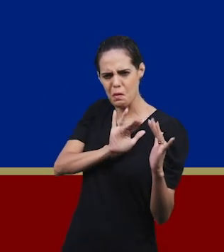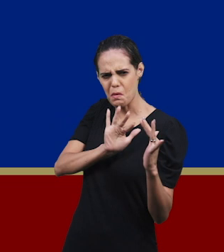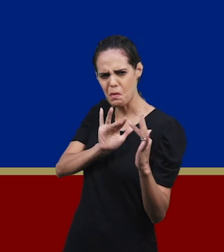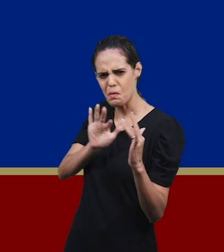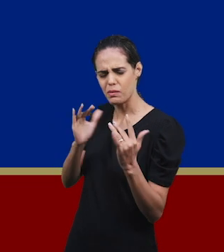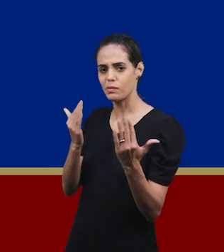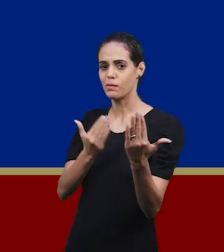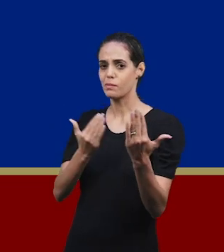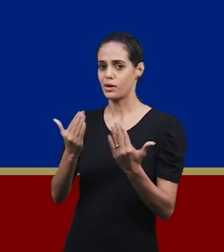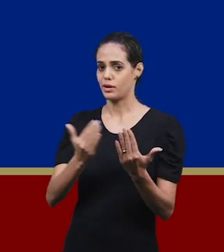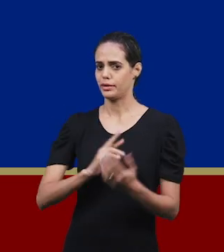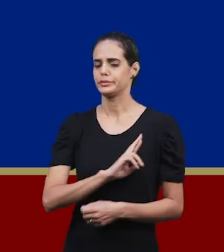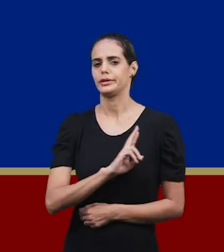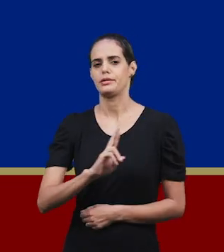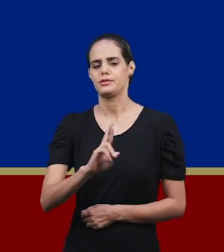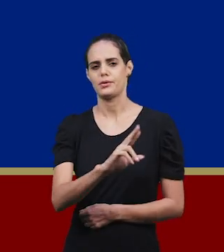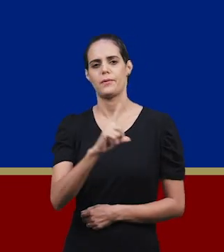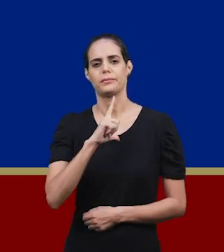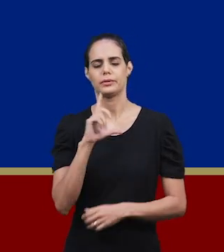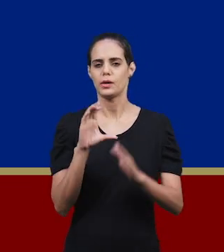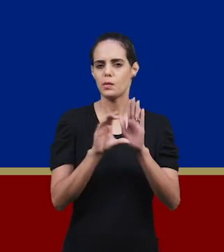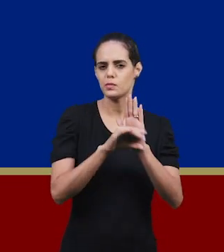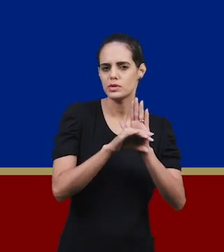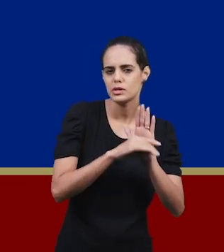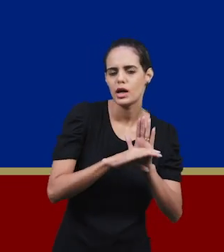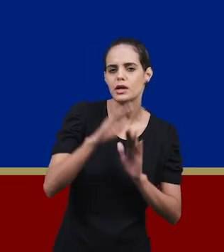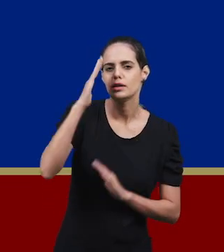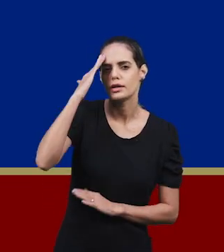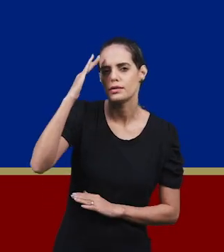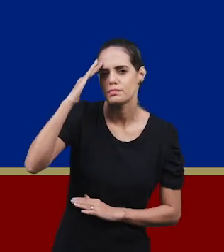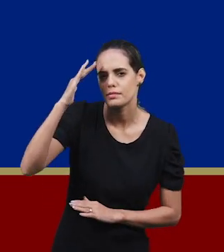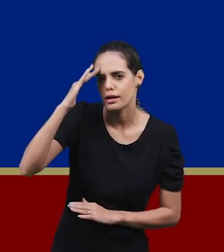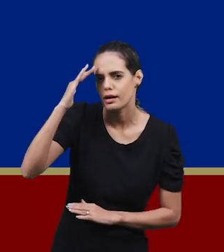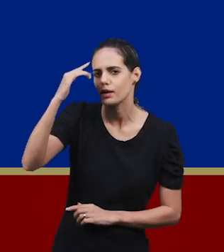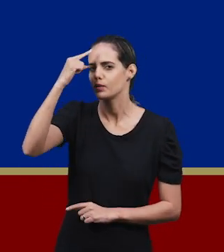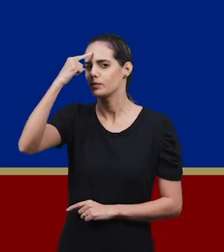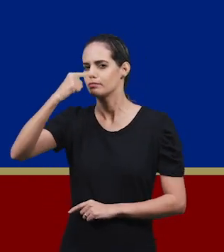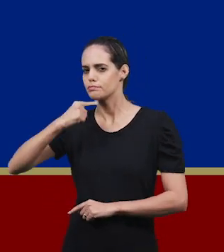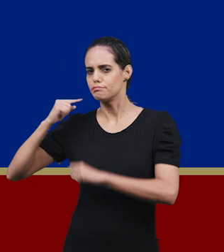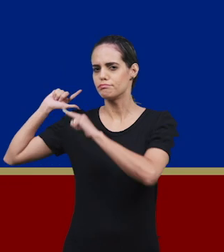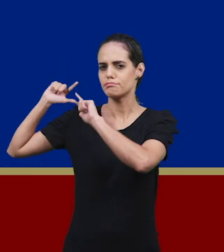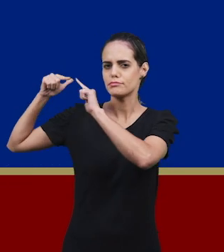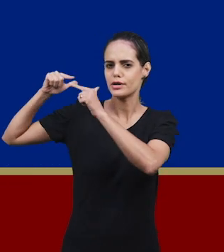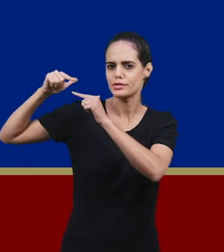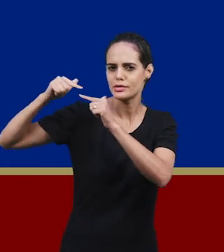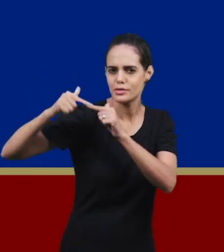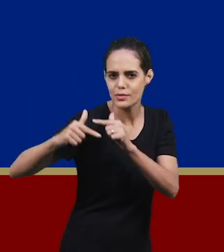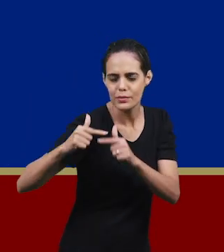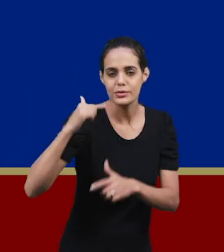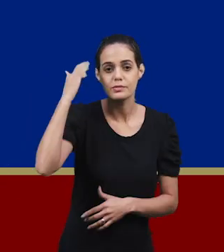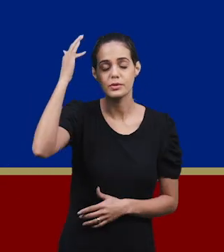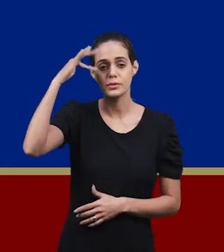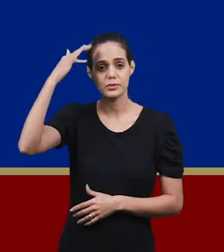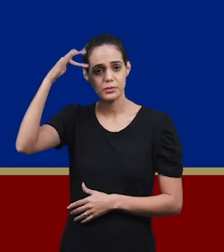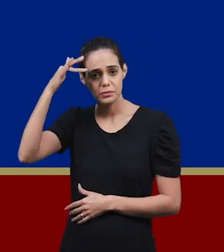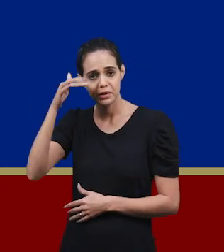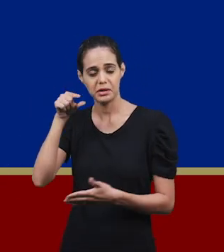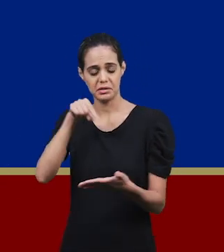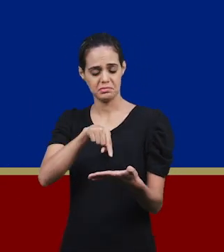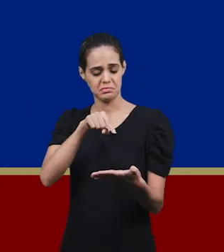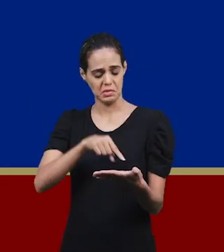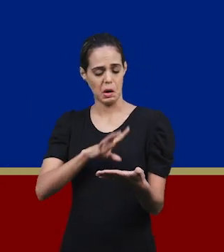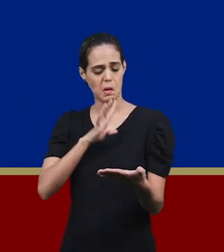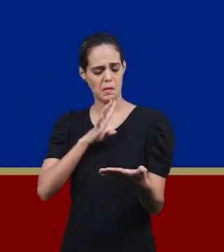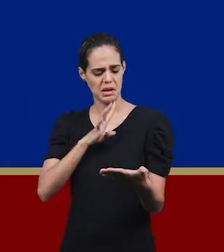représente la religion avec beaucoup de concepts, de traditions, de philosophies et connaissances de